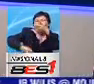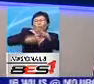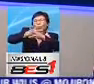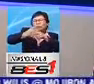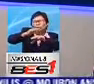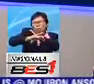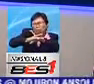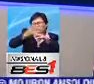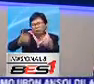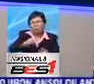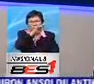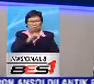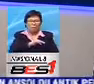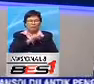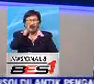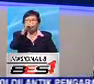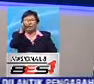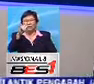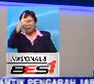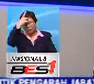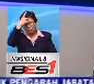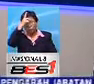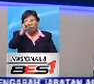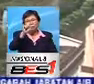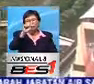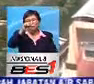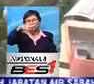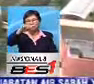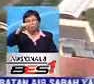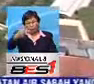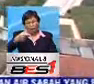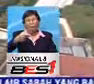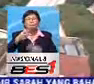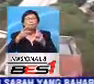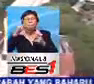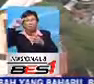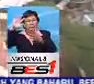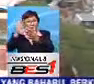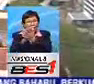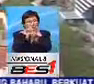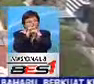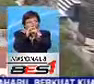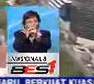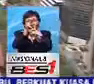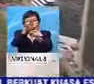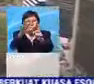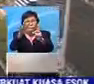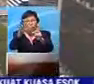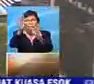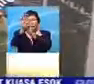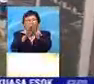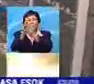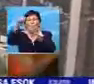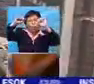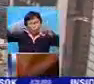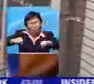yang perlahan kini menteri perdagangan antarabangsa dan industri Datuk Seri Mustafa Mohamad yakin sasaran 25 bilion